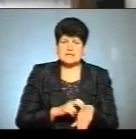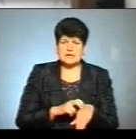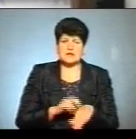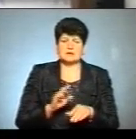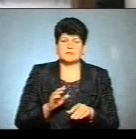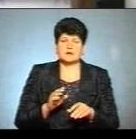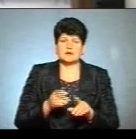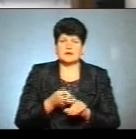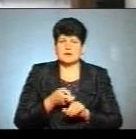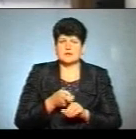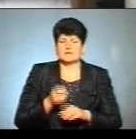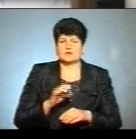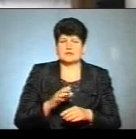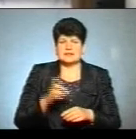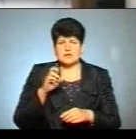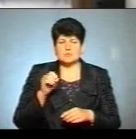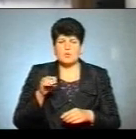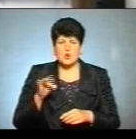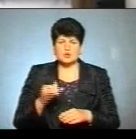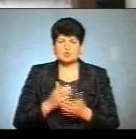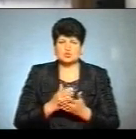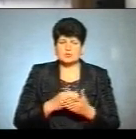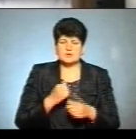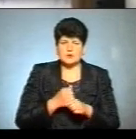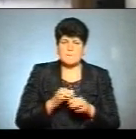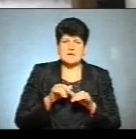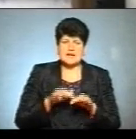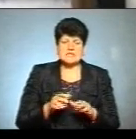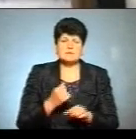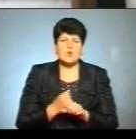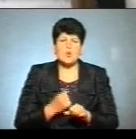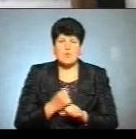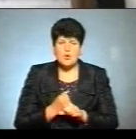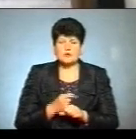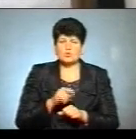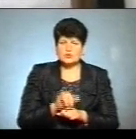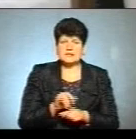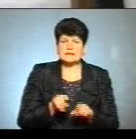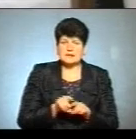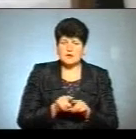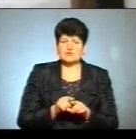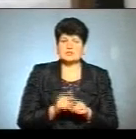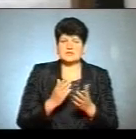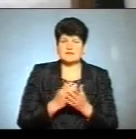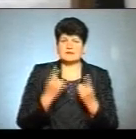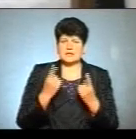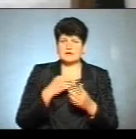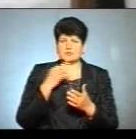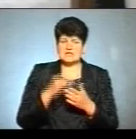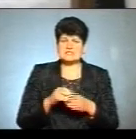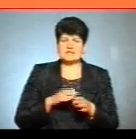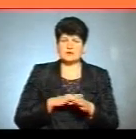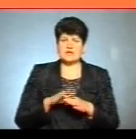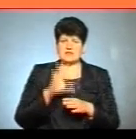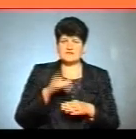лікарями-вірусологами, спільно з Держпродспоживслужбою, напрацьовують механізм роботи, і тому що на них також долягати дуже велика відповідальність за дотримання всіх цих вимог,